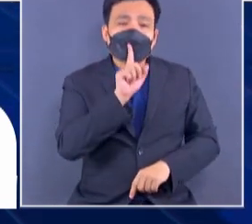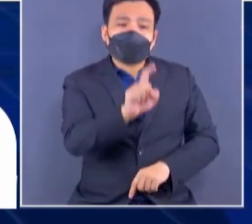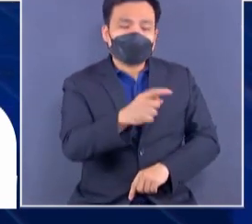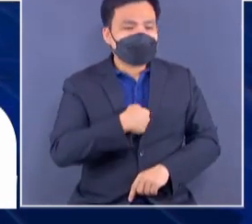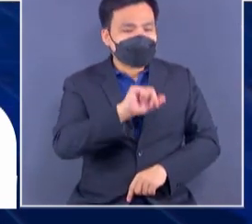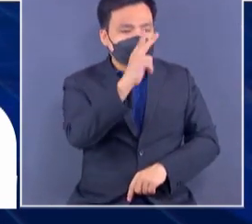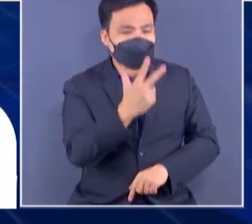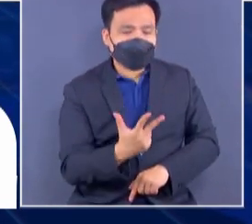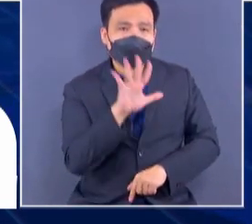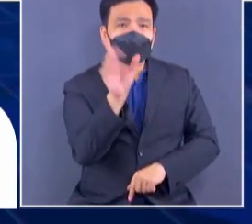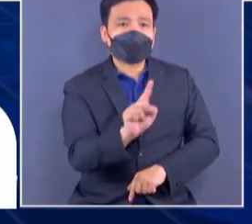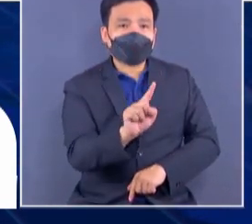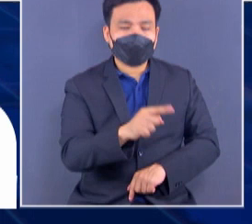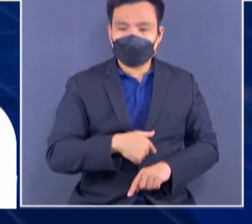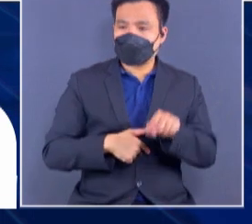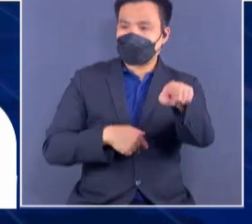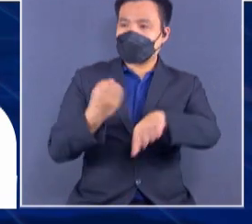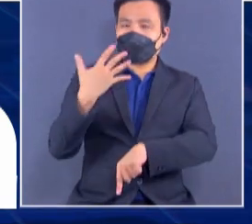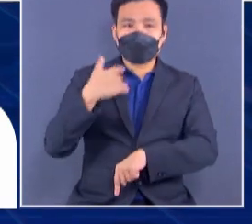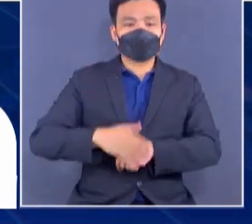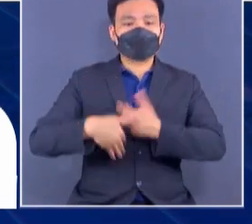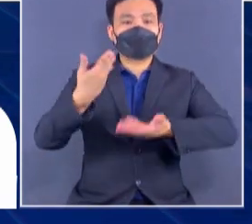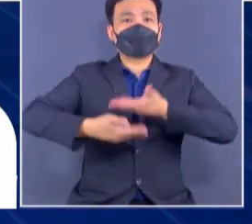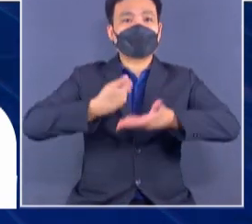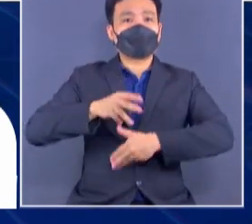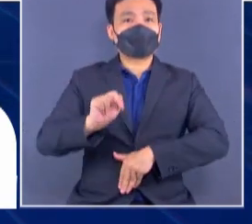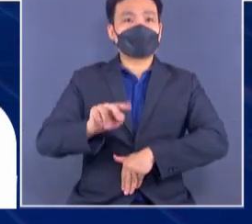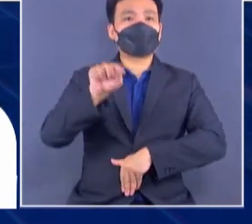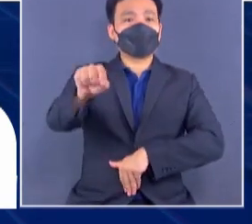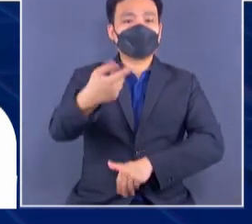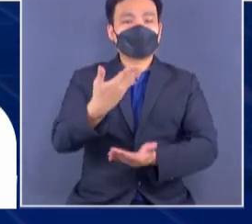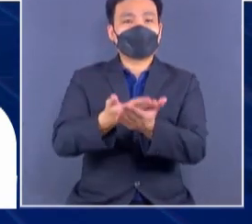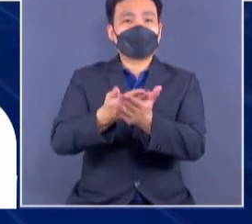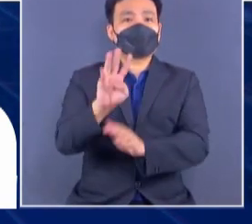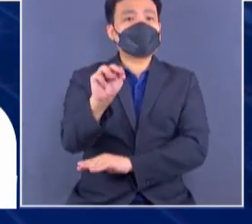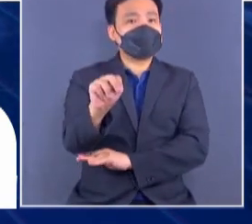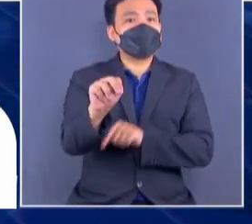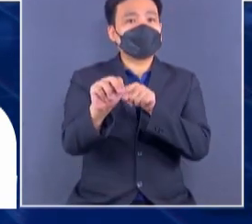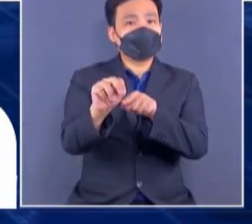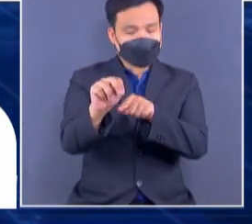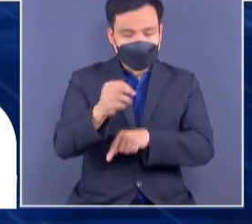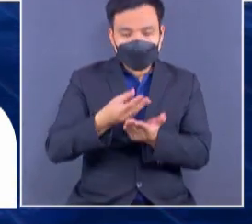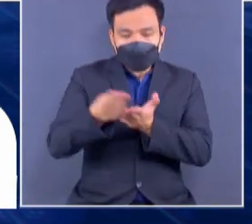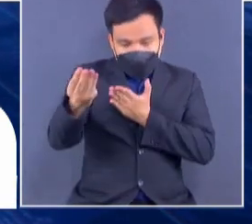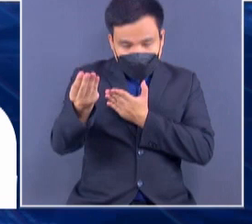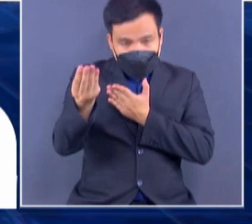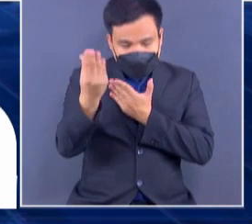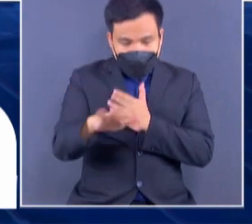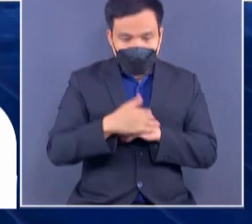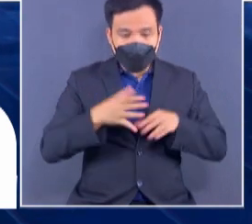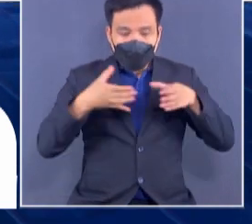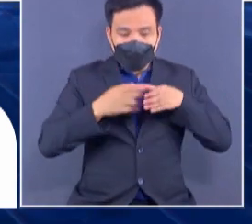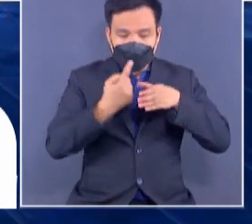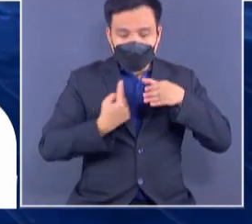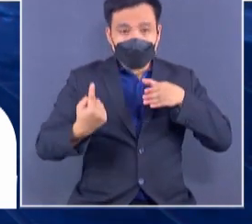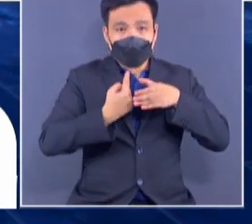ซื้อมาที่ตลาดนัดราคา40บาทเท่านั้นแล้วก็นัดหมายกันครับ5คนในแก๊งเนี่ยแหละครับเข้าไปในห้องน้ำของโรงเรียนไ